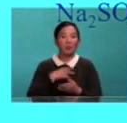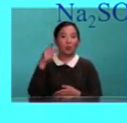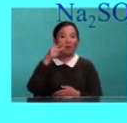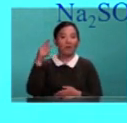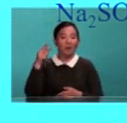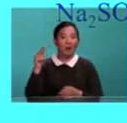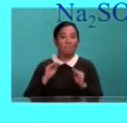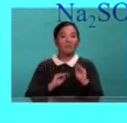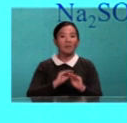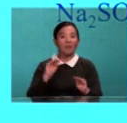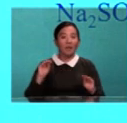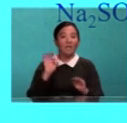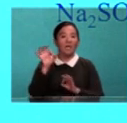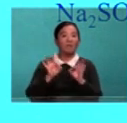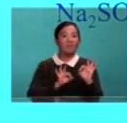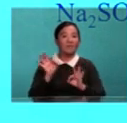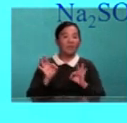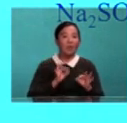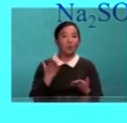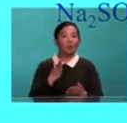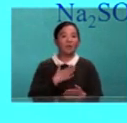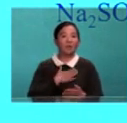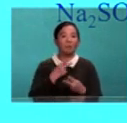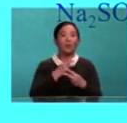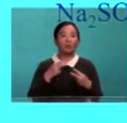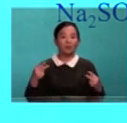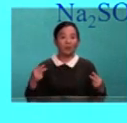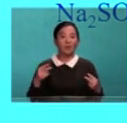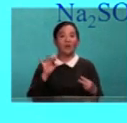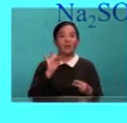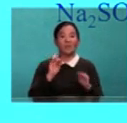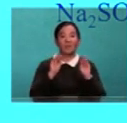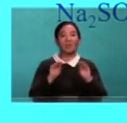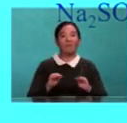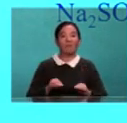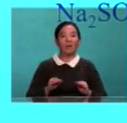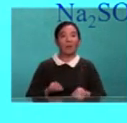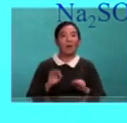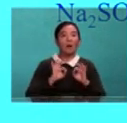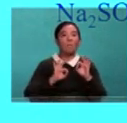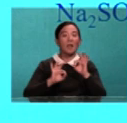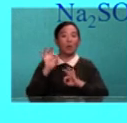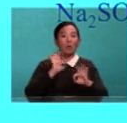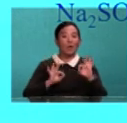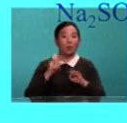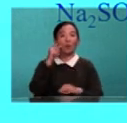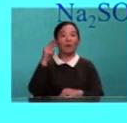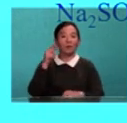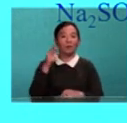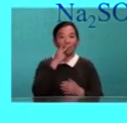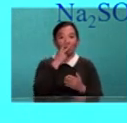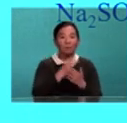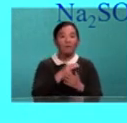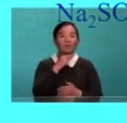уравнения, подставляем коэффициенты, которые у нас с вами получились, и составляем молекулярное уравнение. При этом